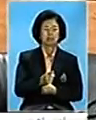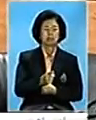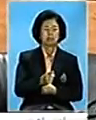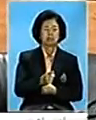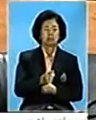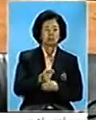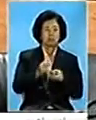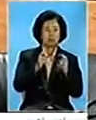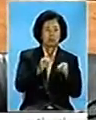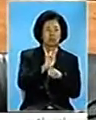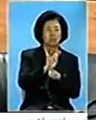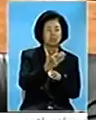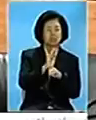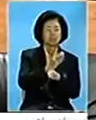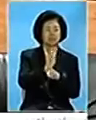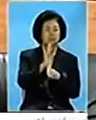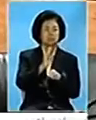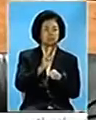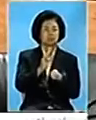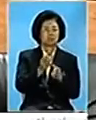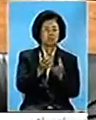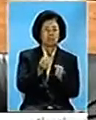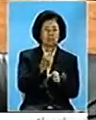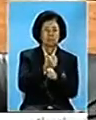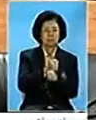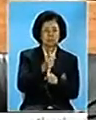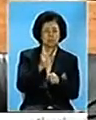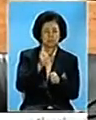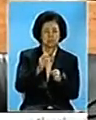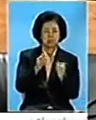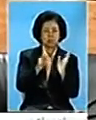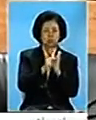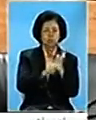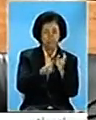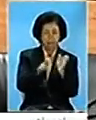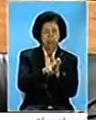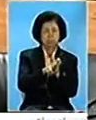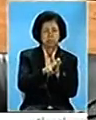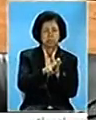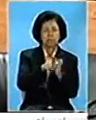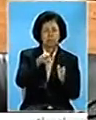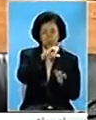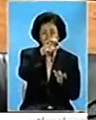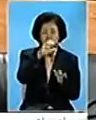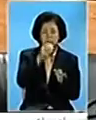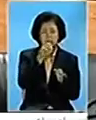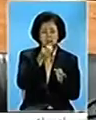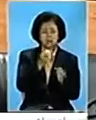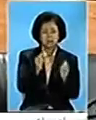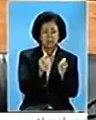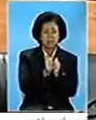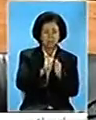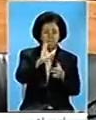นักธุรกิจรับเหมาก็มีทั้งที่กฎหมายห้ามนะหากินบนงบประมาณก็มีเยอะ